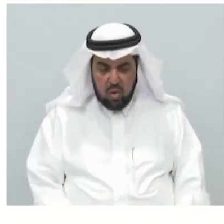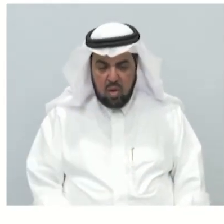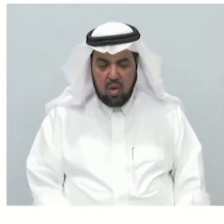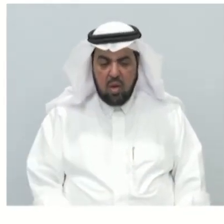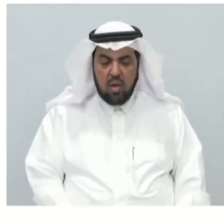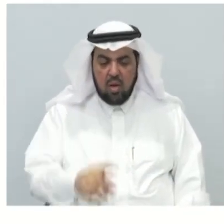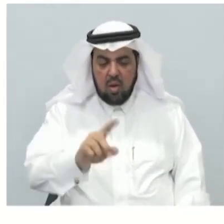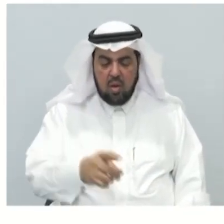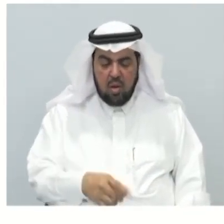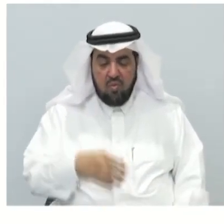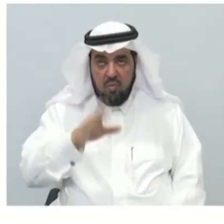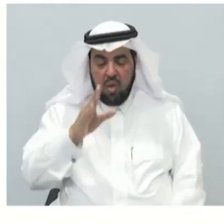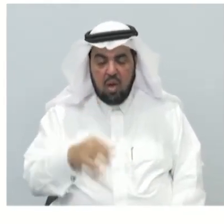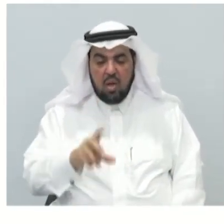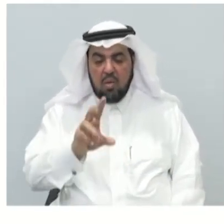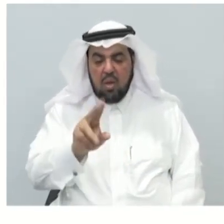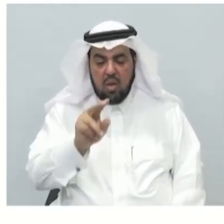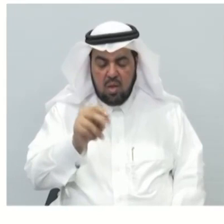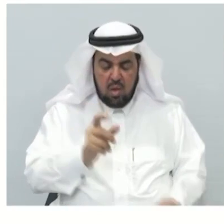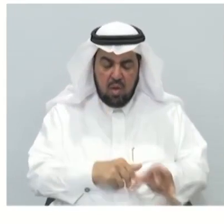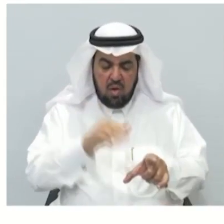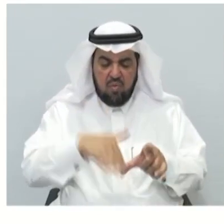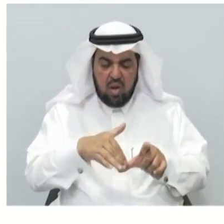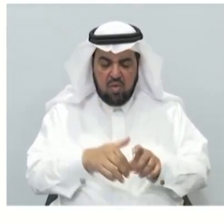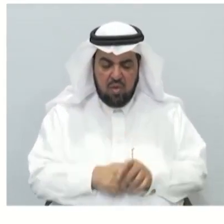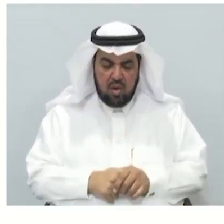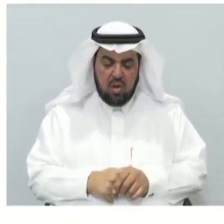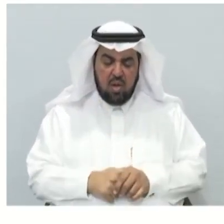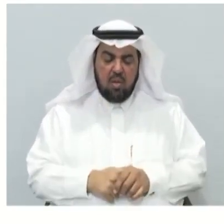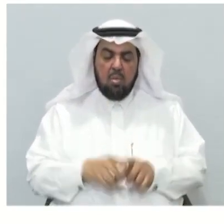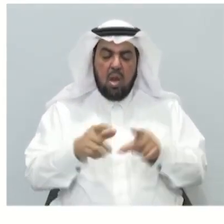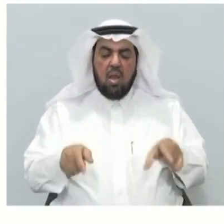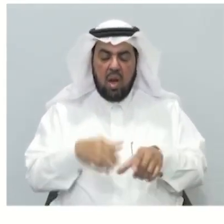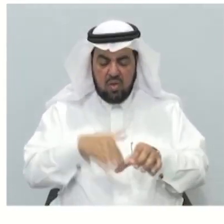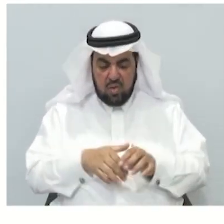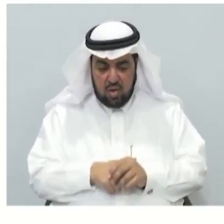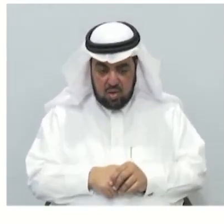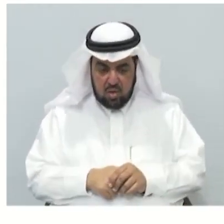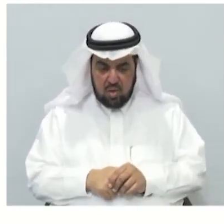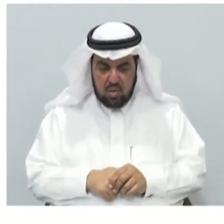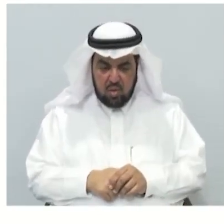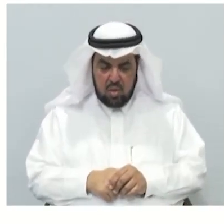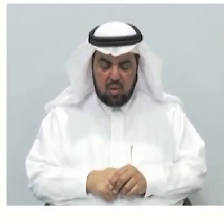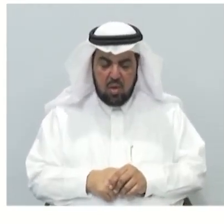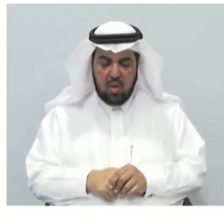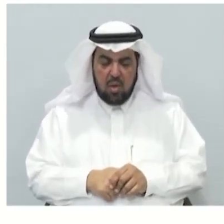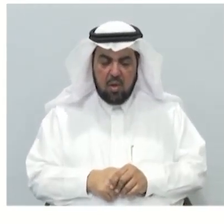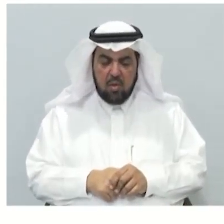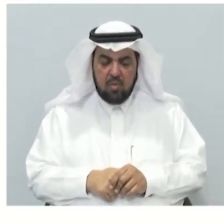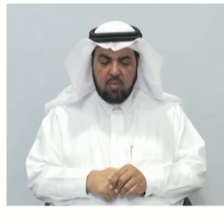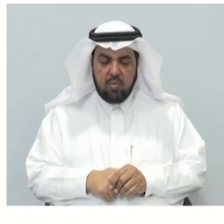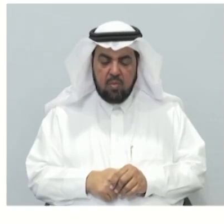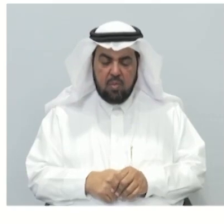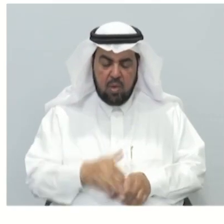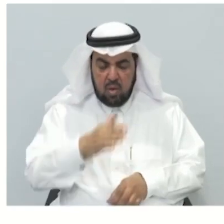المثلث اللي في الاعلى تطابق الزاويه اللي في الاسفل في المثلث اللي في الاسفل صح ولا لا هذه الزاويه الاولى لاحظ معي